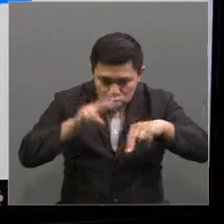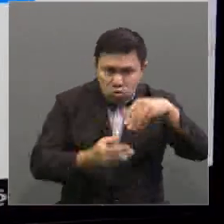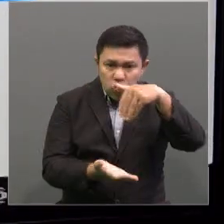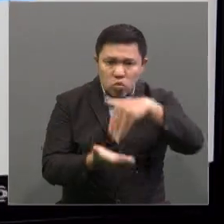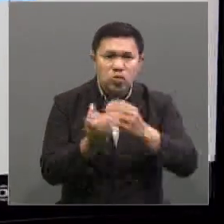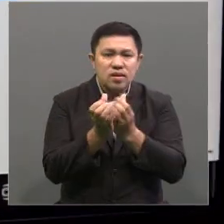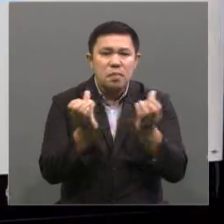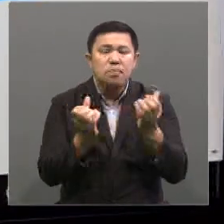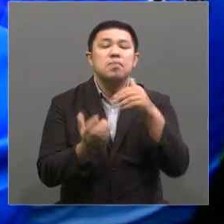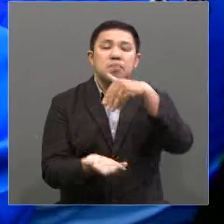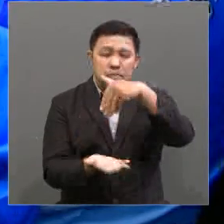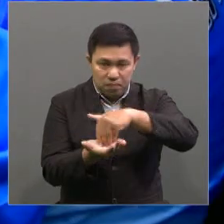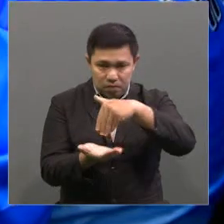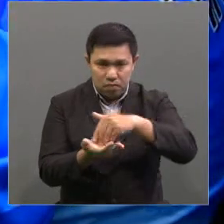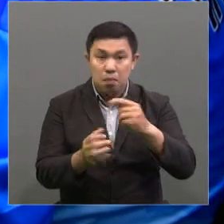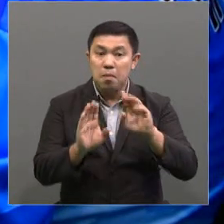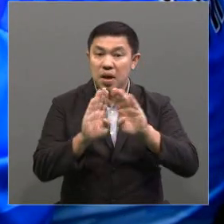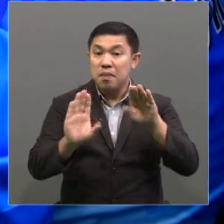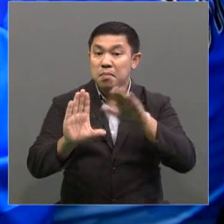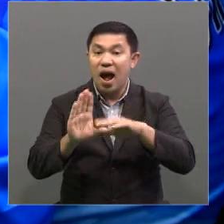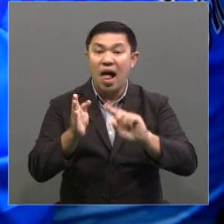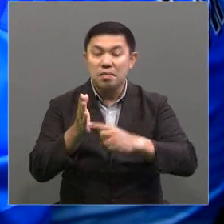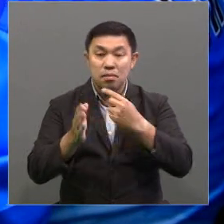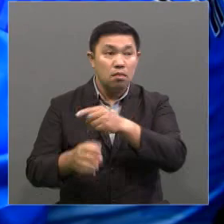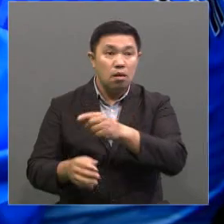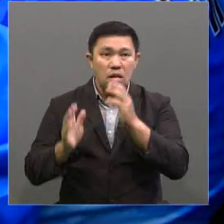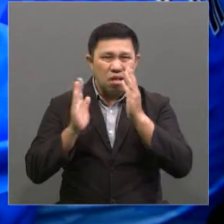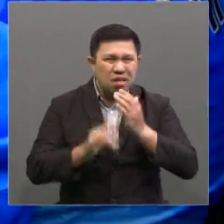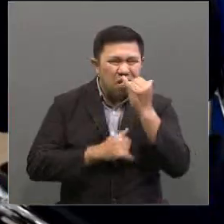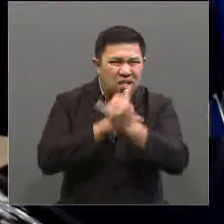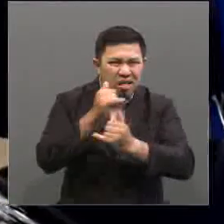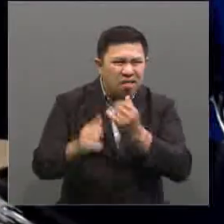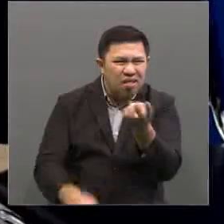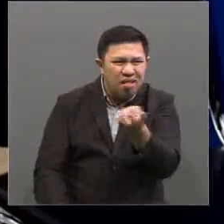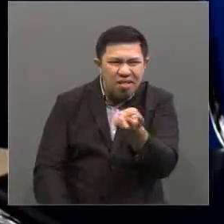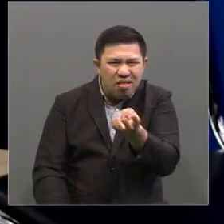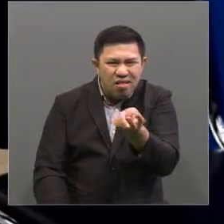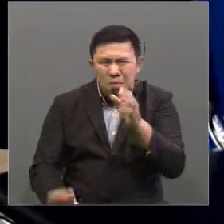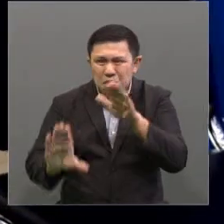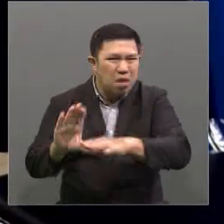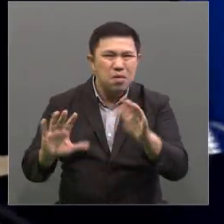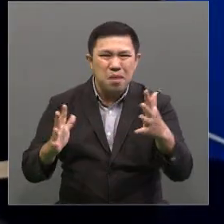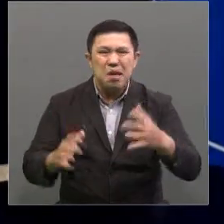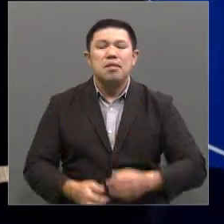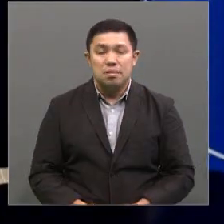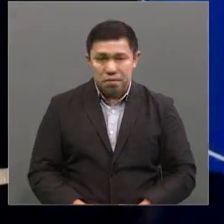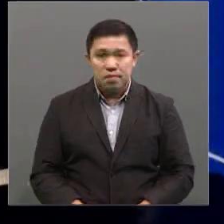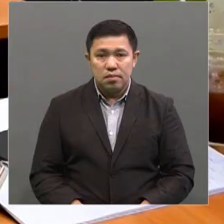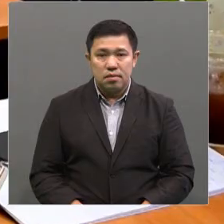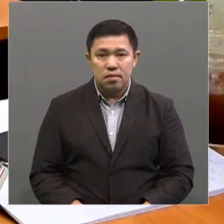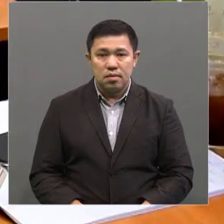ำรงธรรมในการให้บริการลงทะเบียนวันแรกที่นี่ก็ยังไม่ค่อยมีประชาชนไปลงทะเบียนค่ะ